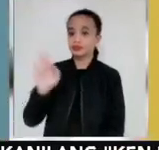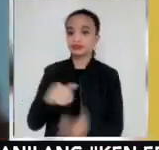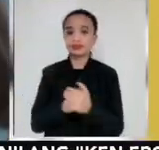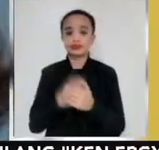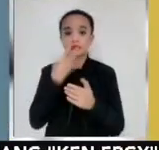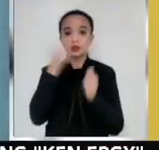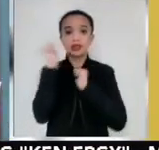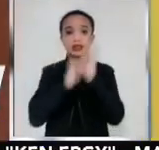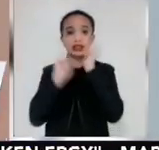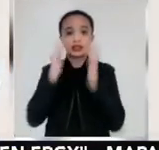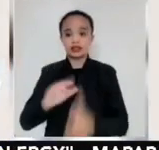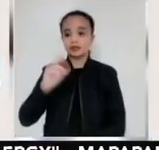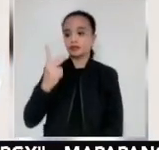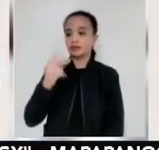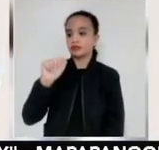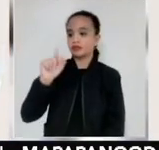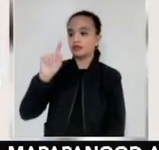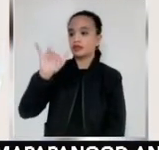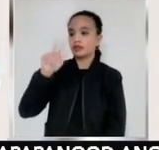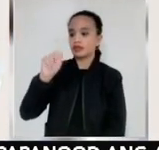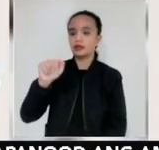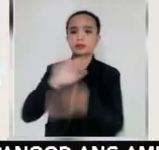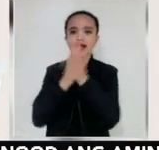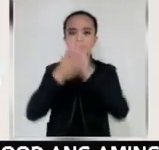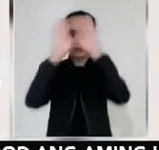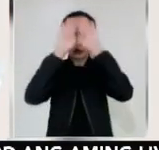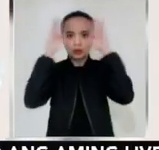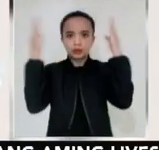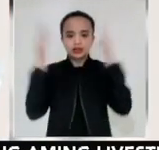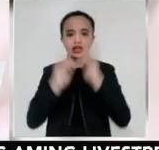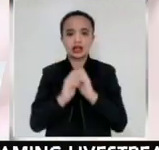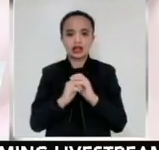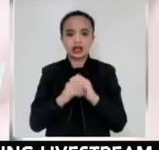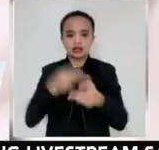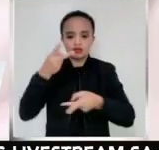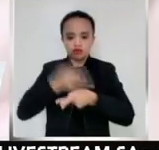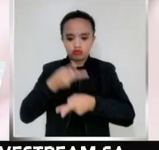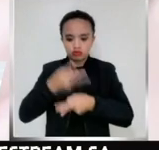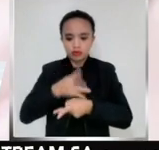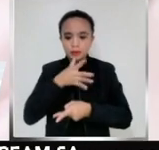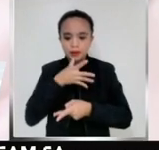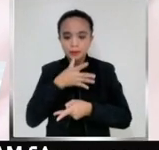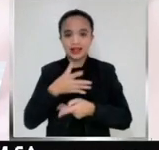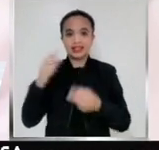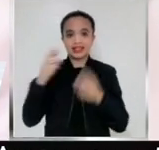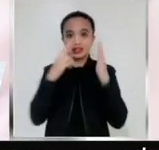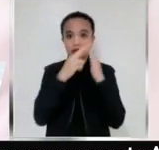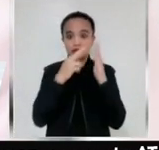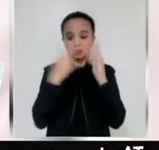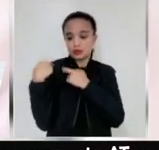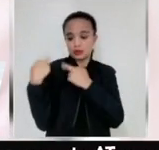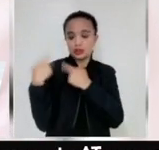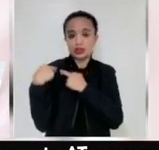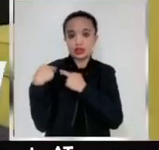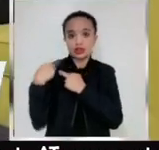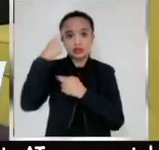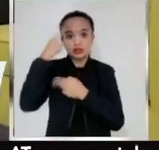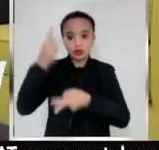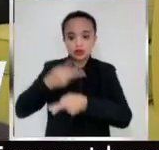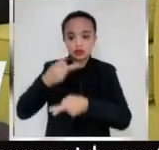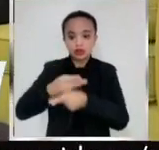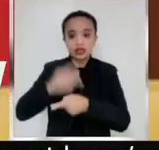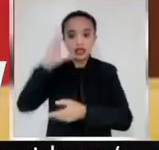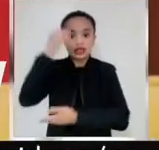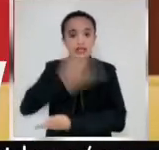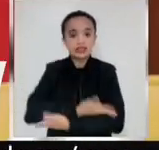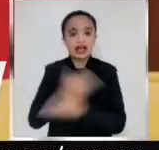Halili, naging open sa kanyang pagiging hands-on mom sa kanyang anak na may mild autism spectrum disorder. Sabi